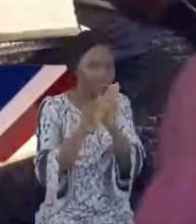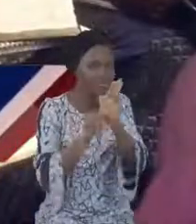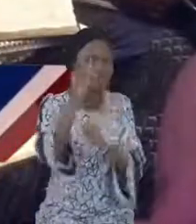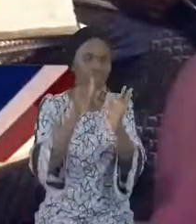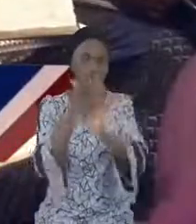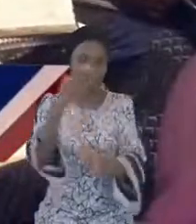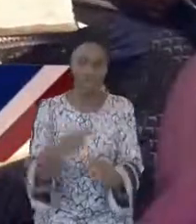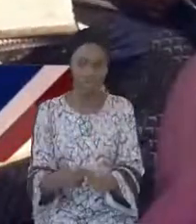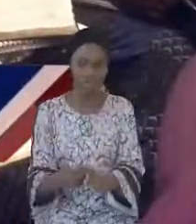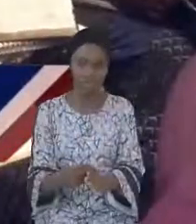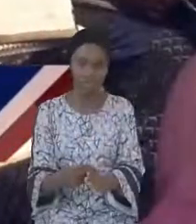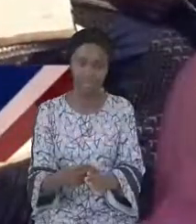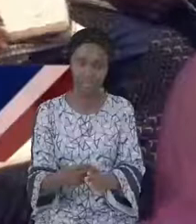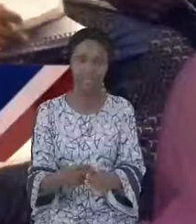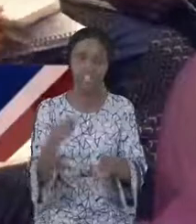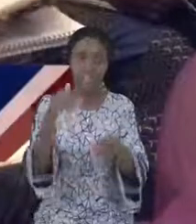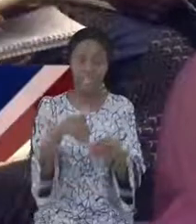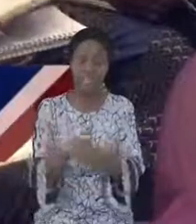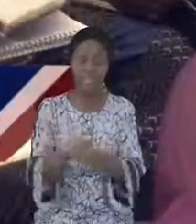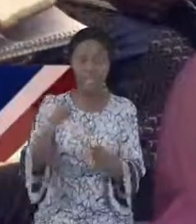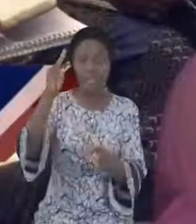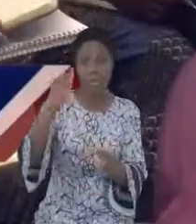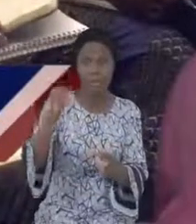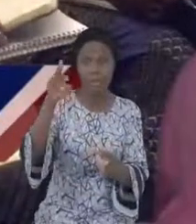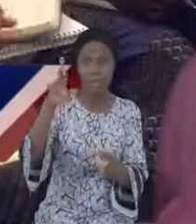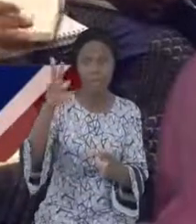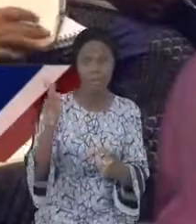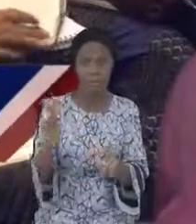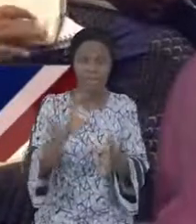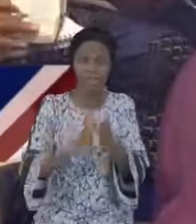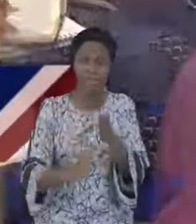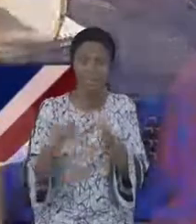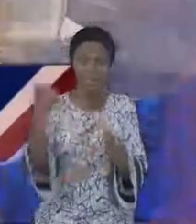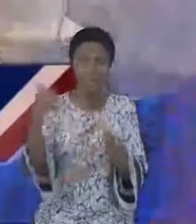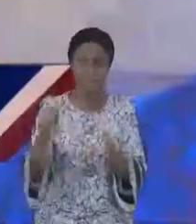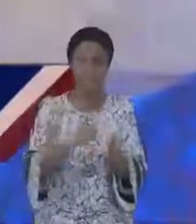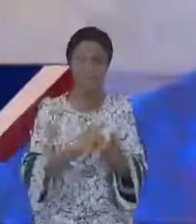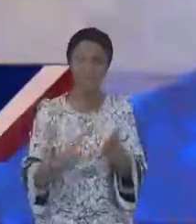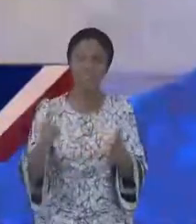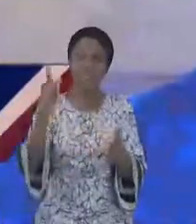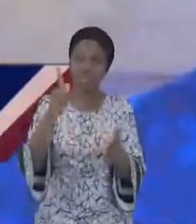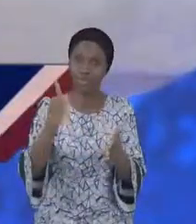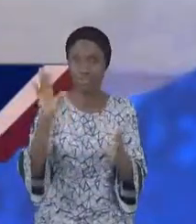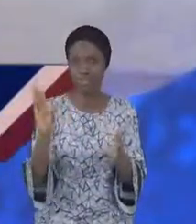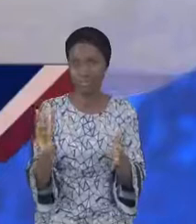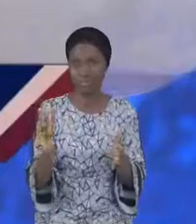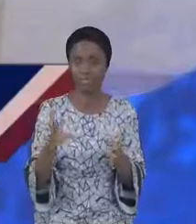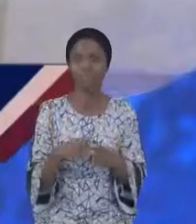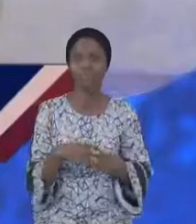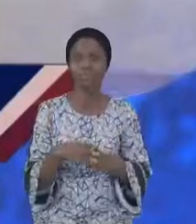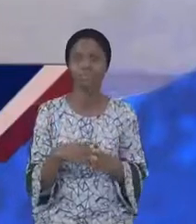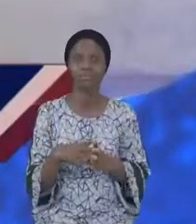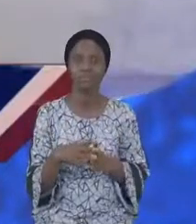allez avancer. On va à Marc chapitre 10, verset 27. Marc